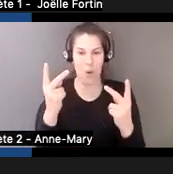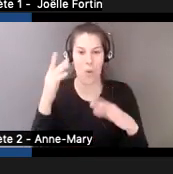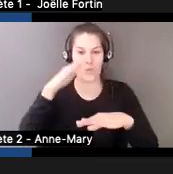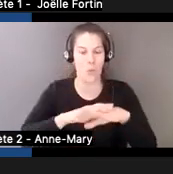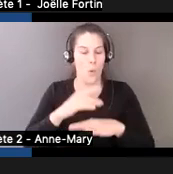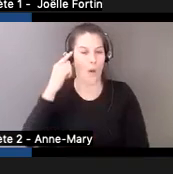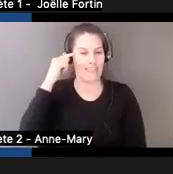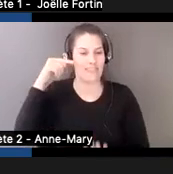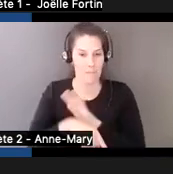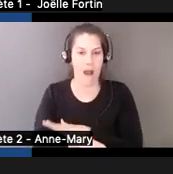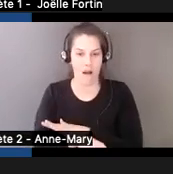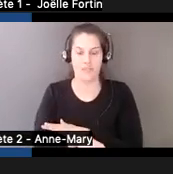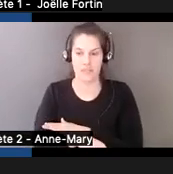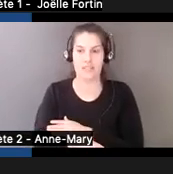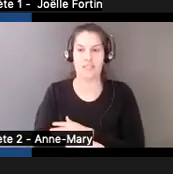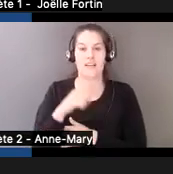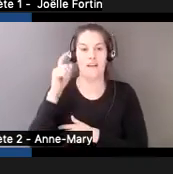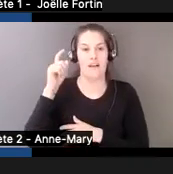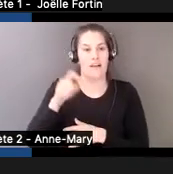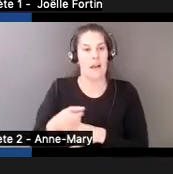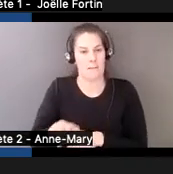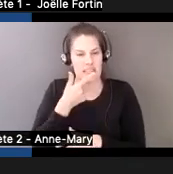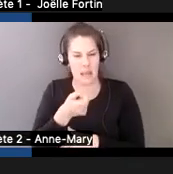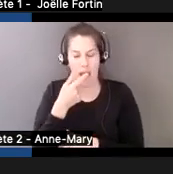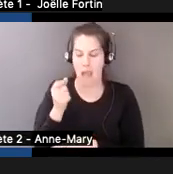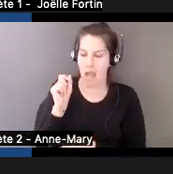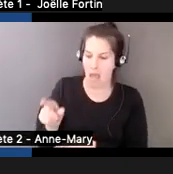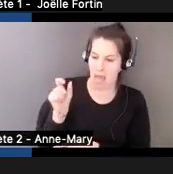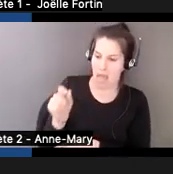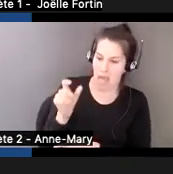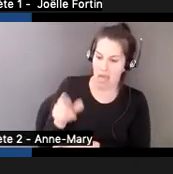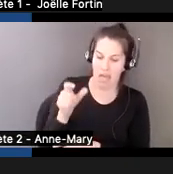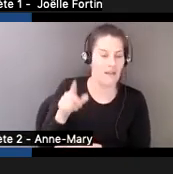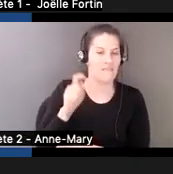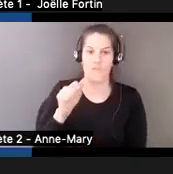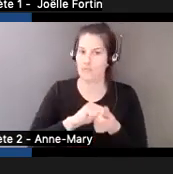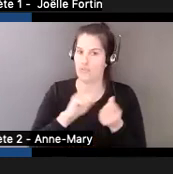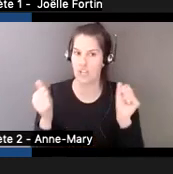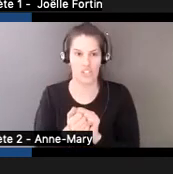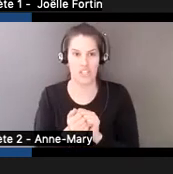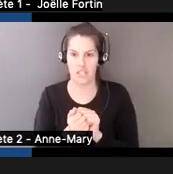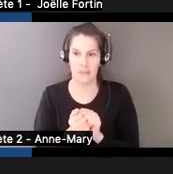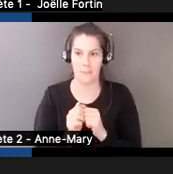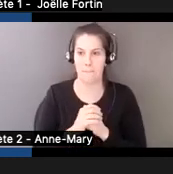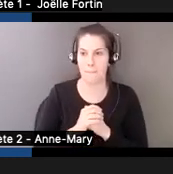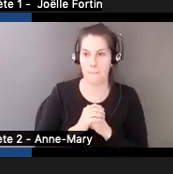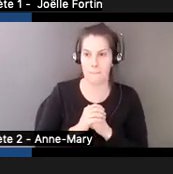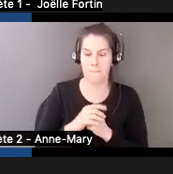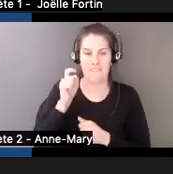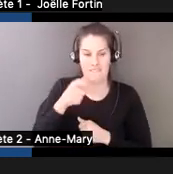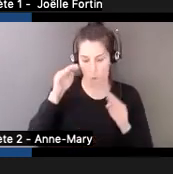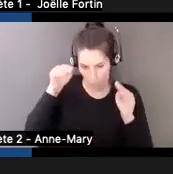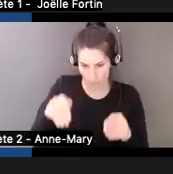on met l'accent sur ce qu'ils font, versus, avec la méthode Montessori, à mettre l'accent sur ce